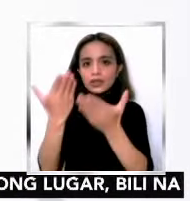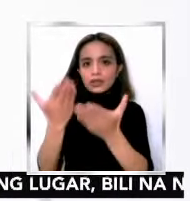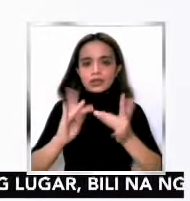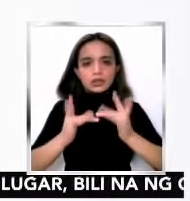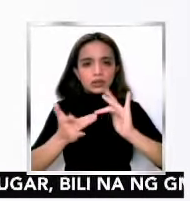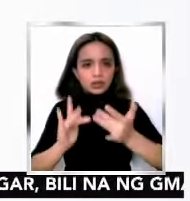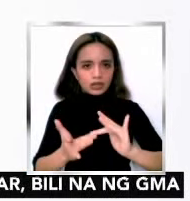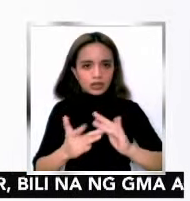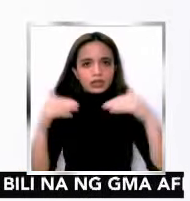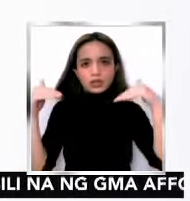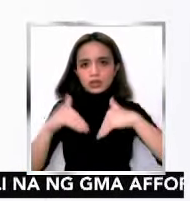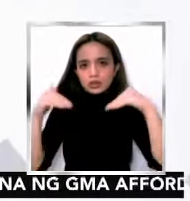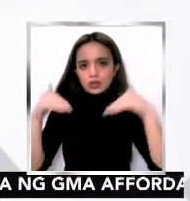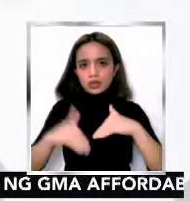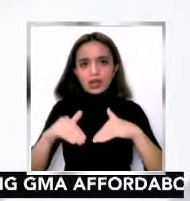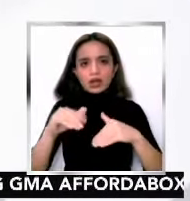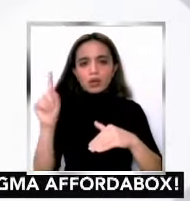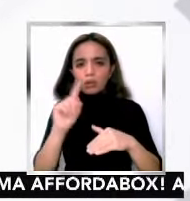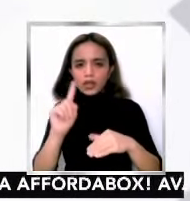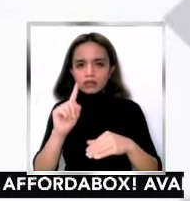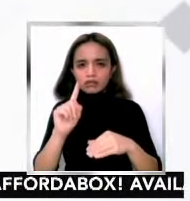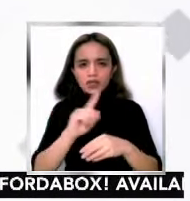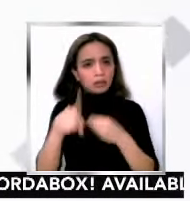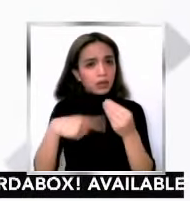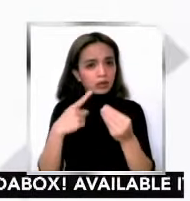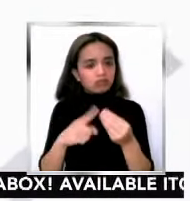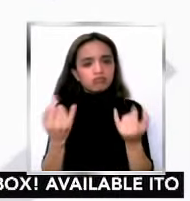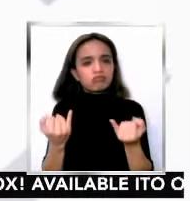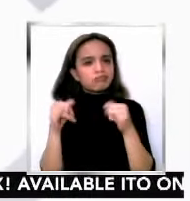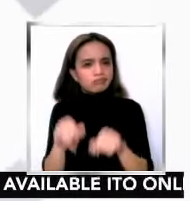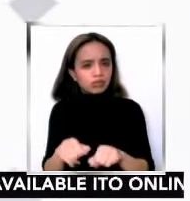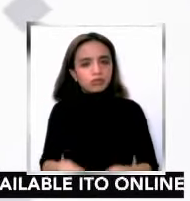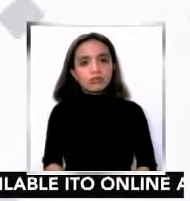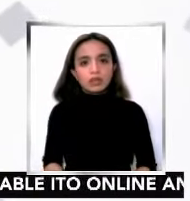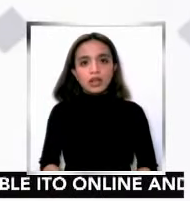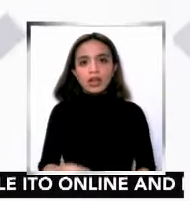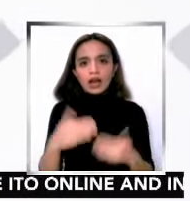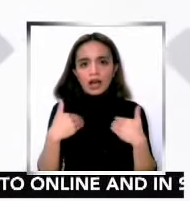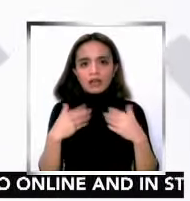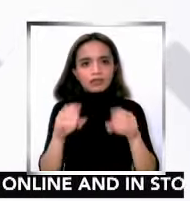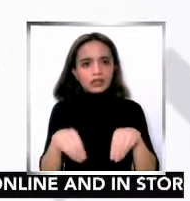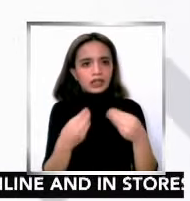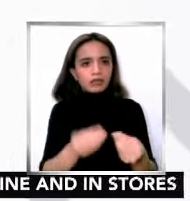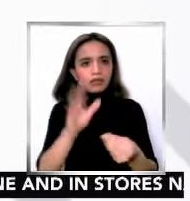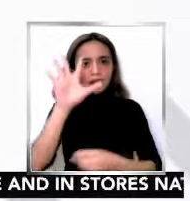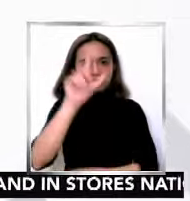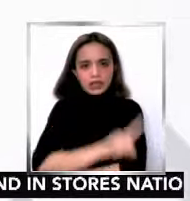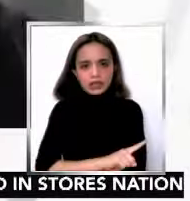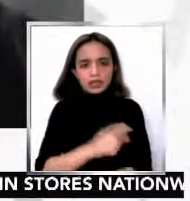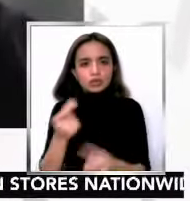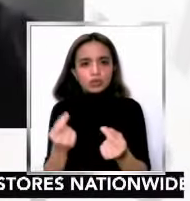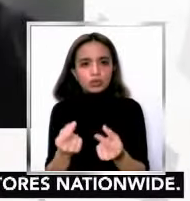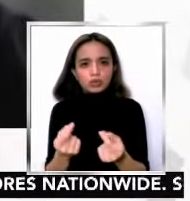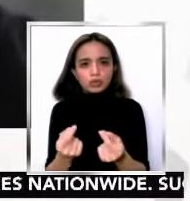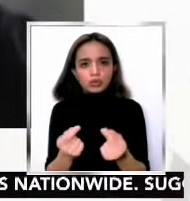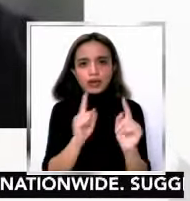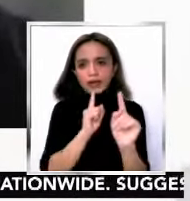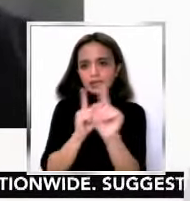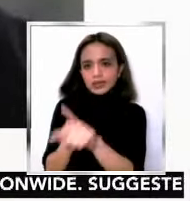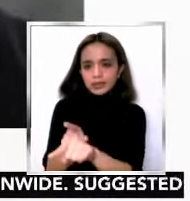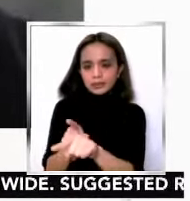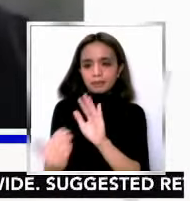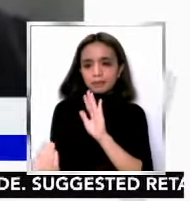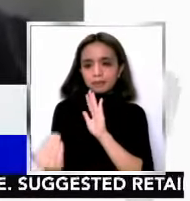conference ang mga isyong pag-uusapan. Binigyan ng 5 araw si Marcos para sagutin ang petisyon laban sa kanya. We expect